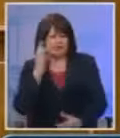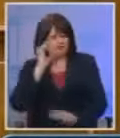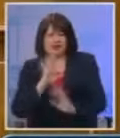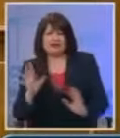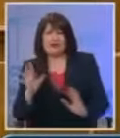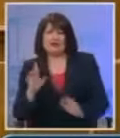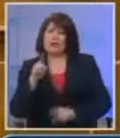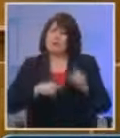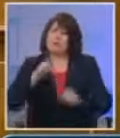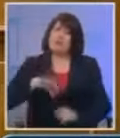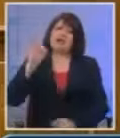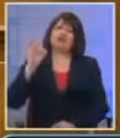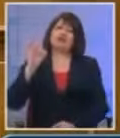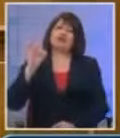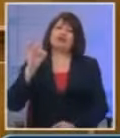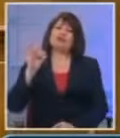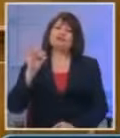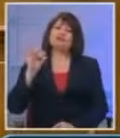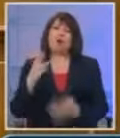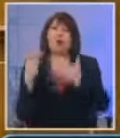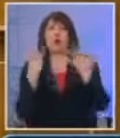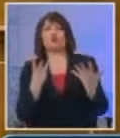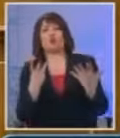Σε ορισμένες περιπτώσεις θα ήταν 8.